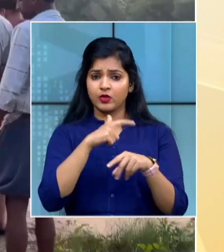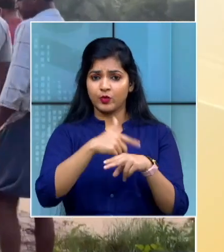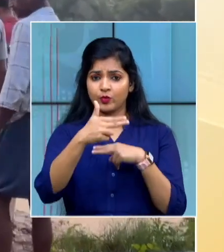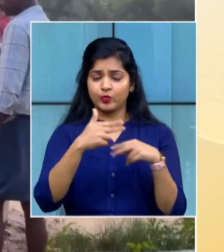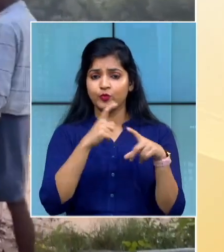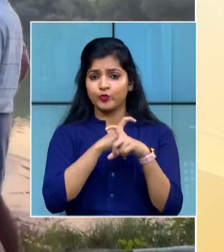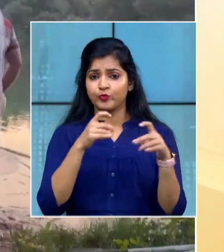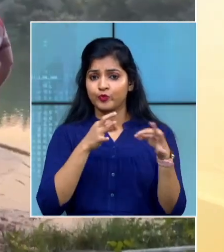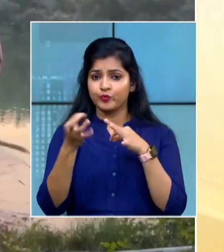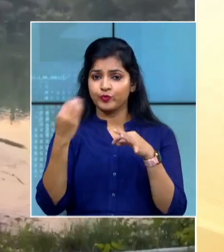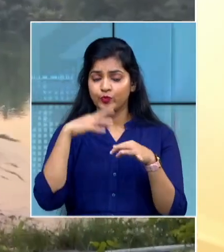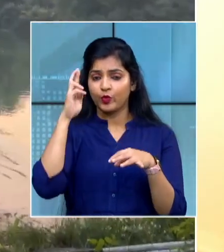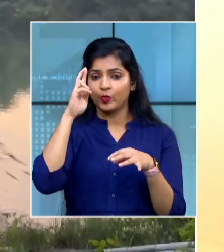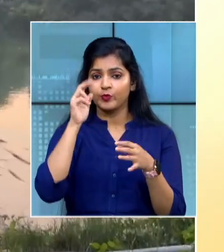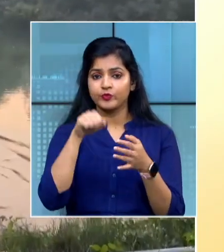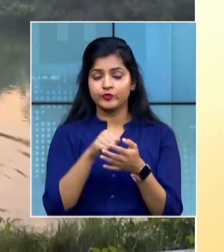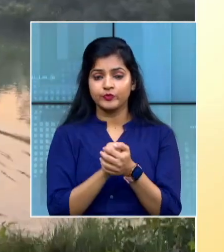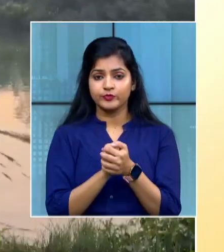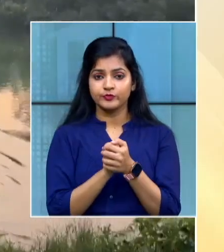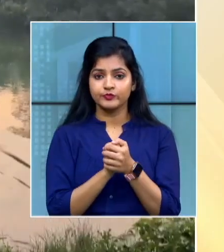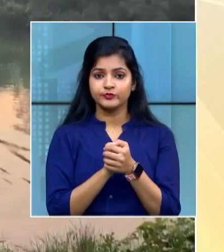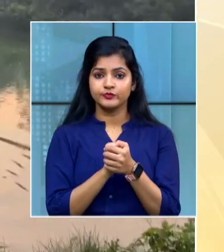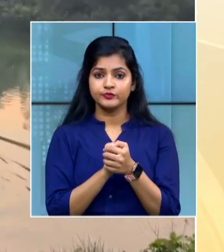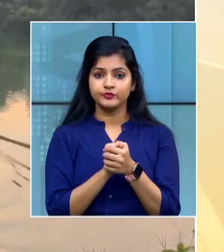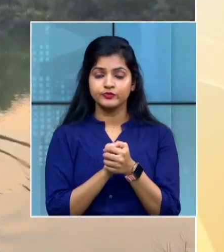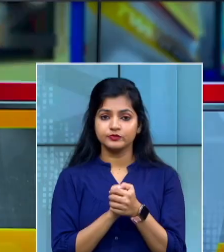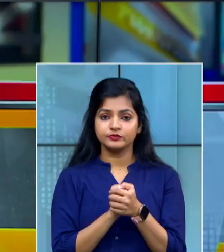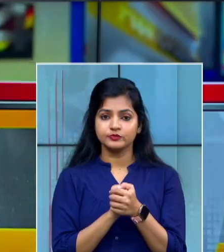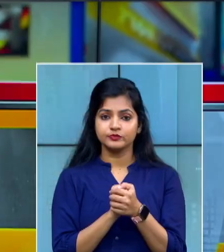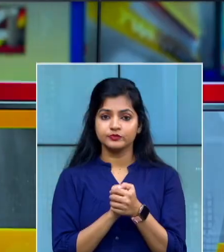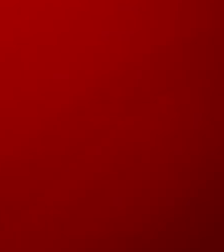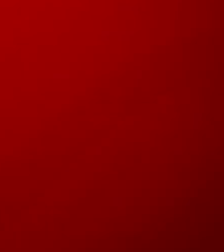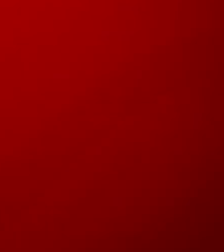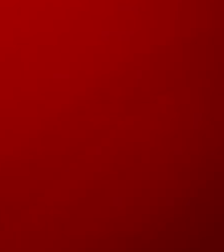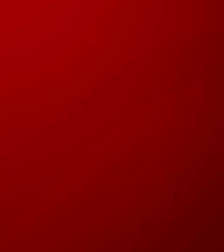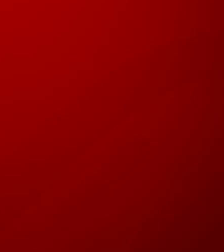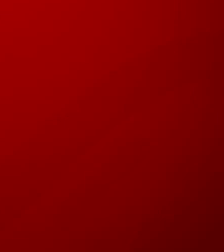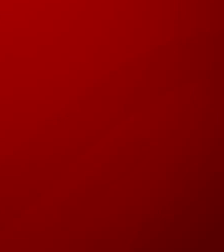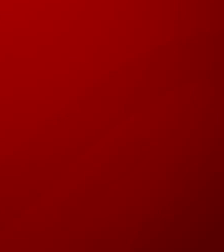വ്യക്തത വരുമെന്നാണ് നമ്മൾ പ്രതീക്ഷിക്കുന്നത്. TK. ശരി, രാഹുൽ സുരേഷ് കോഴിക്കോട്ട് നിന്ന് വിവരങ്ങൾ നൽകുകയായിരുന്നു.